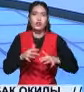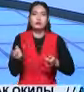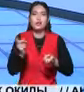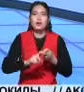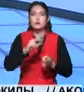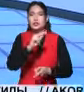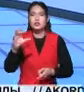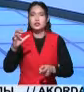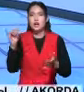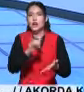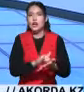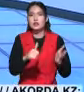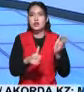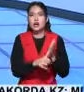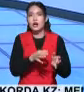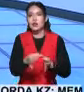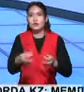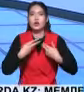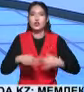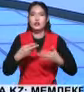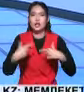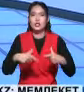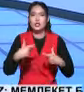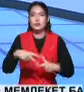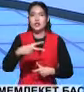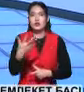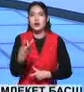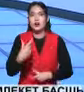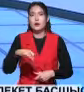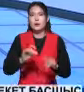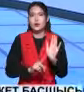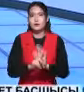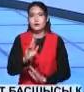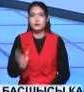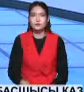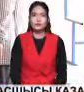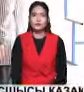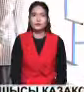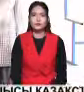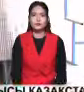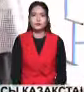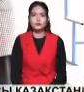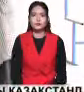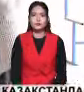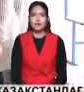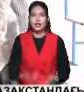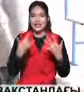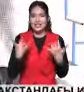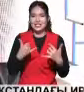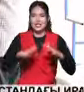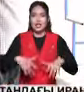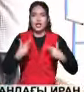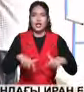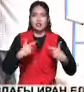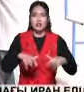төтенше жағдай жарияланған 6 өңірдің түлектеріне тест 25 мамырда басталады. Дәл қазір тестілеу орталығында